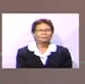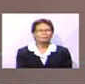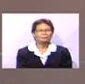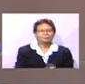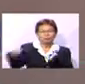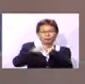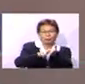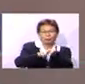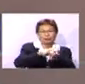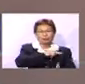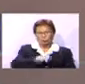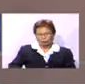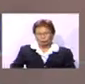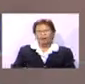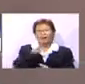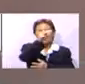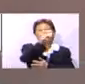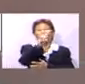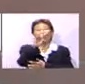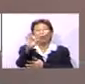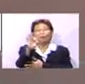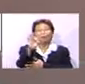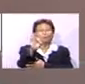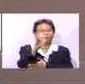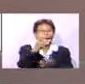Berdasarkan rekod Kementerian Kewangan, hanya